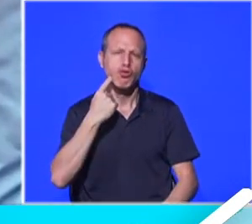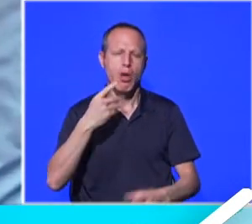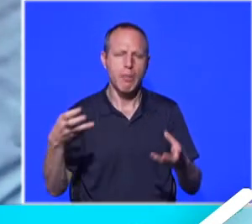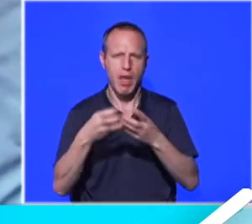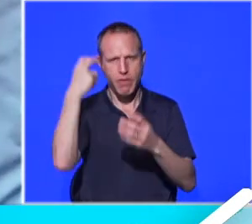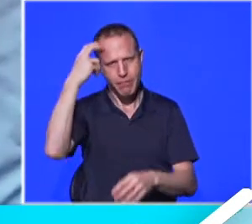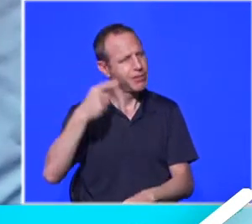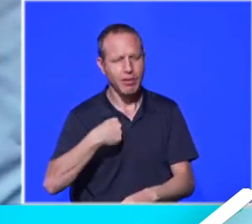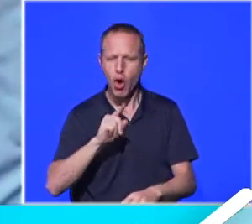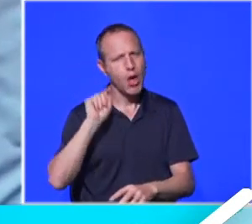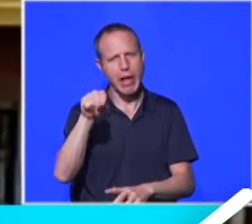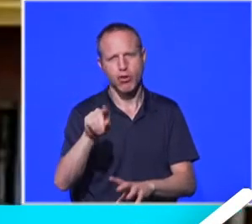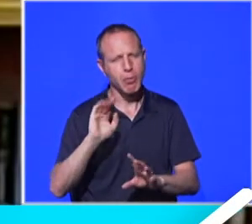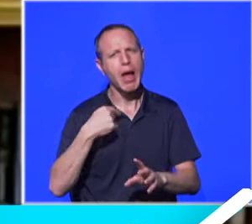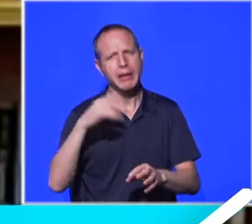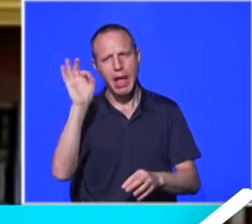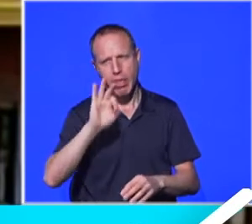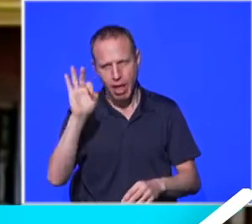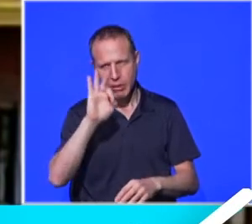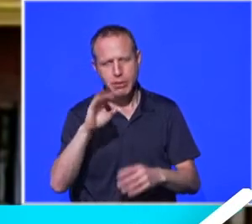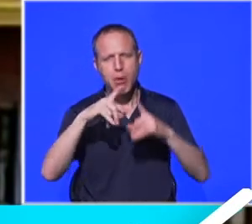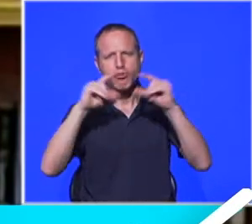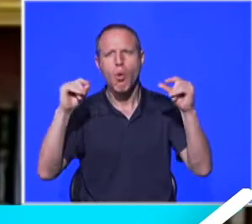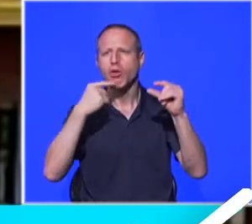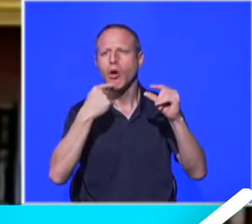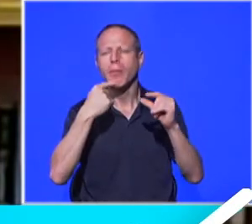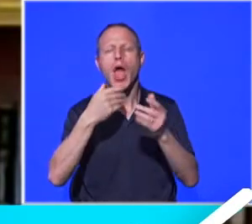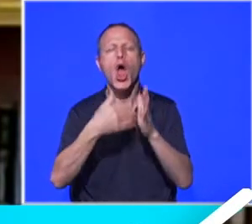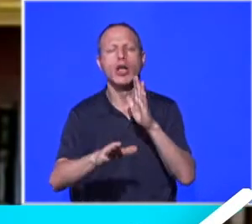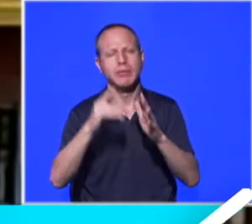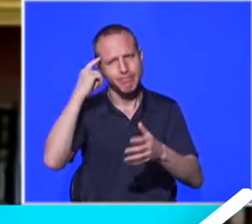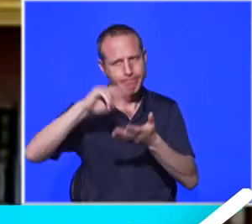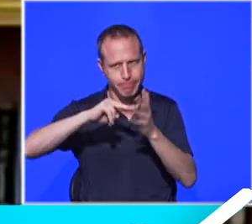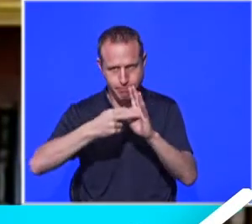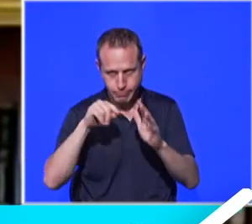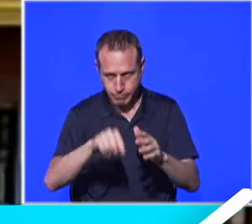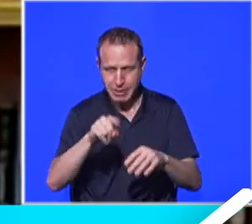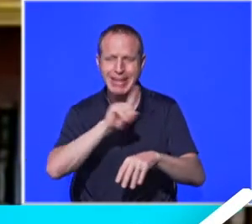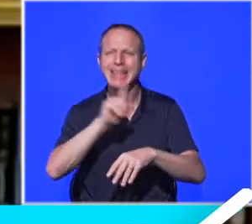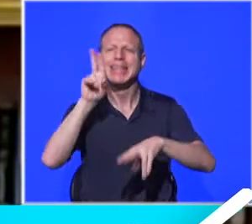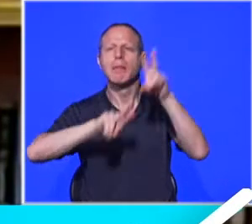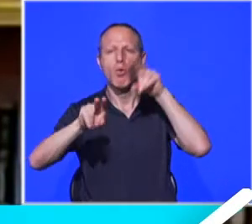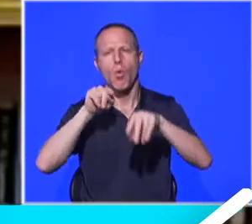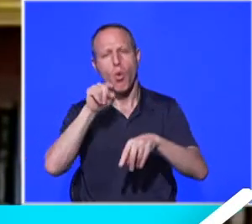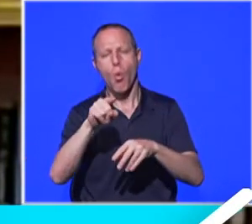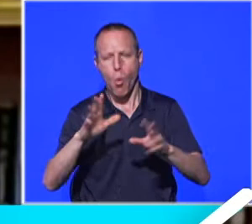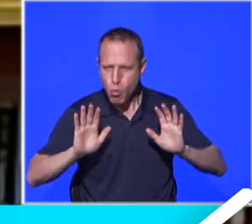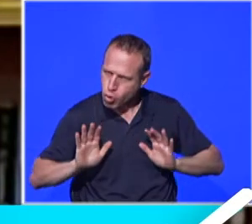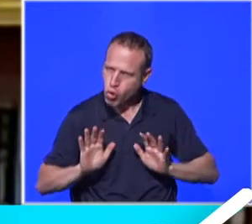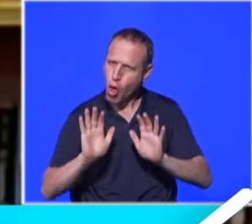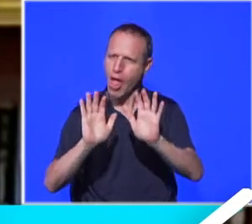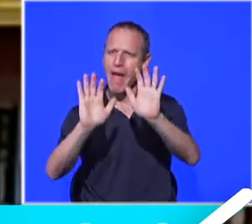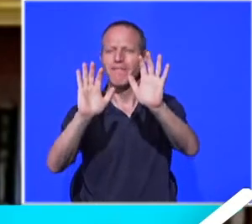לשם. אני עדיין בשלב שאומר, חוסר המדיניות הזאת, האי-טיפול הוא המניע